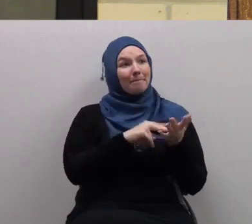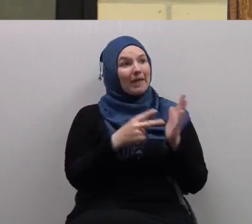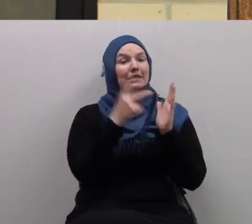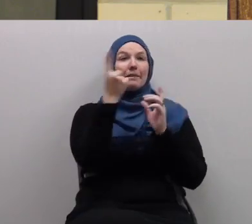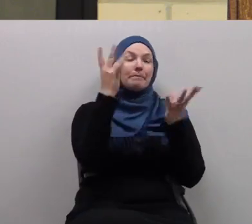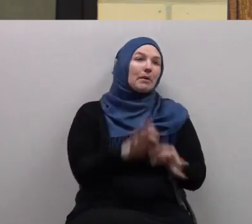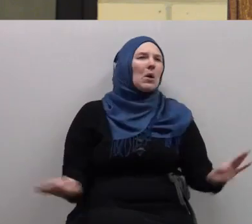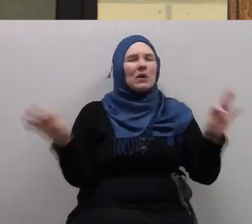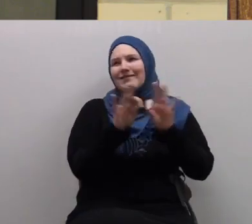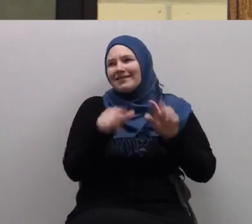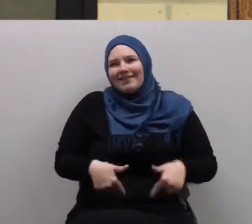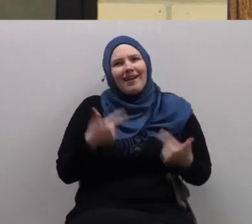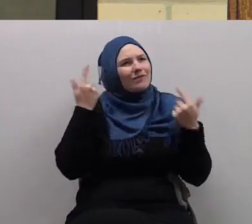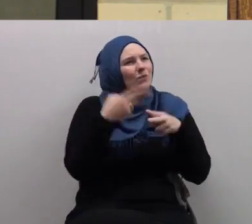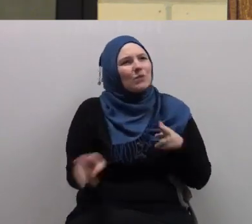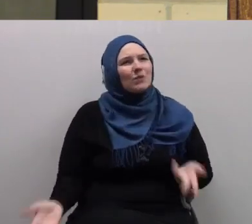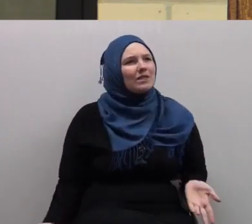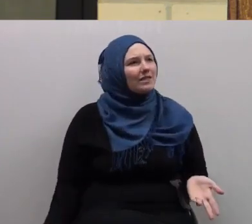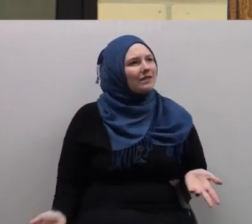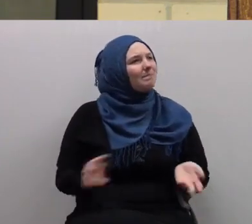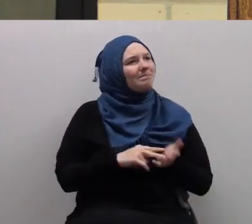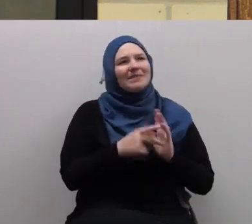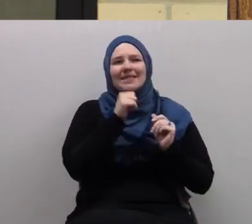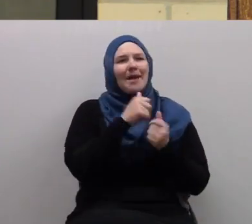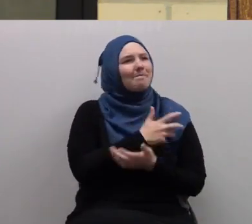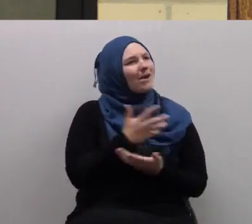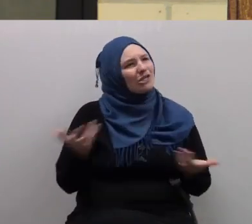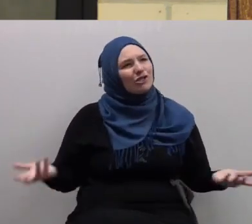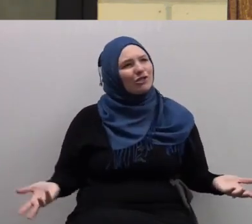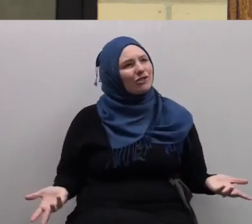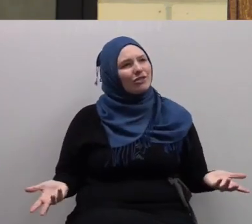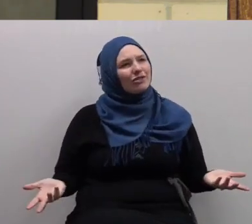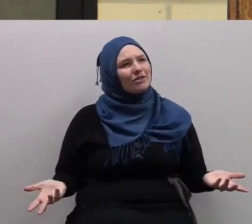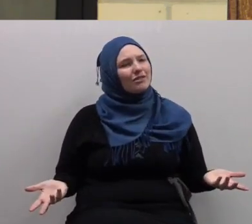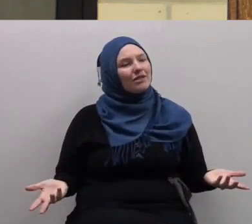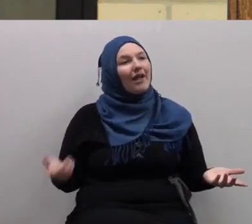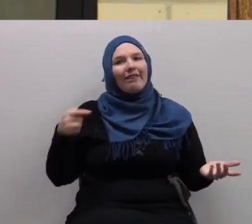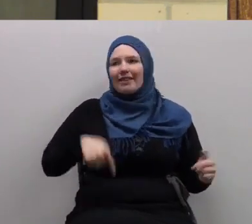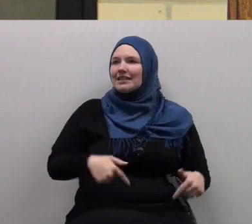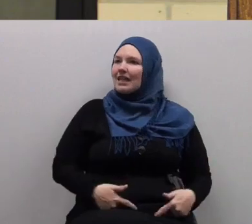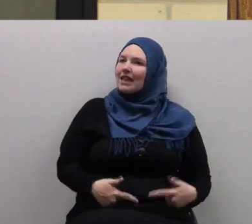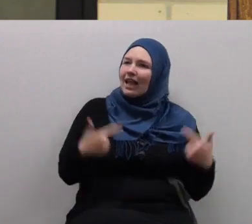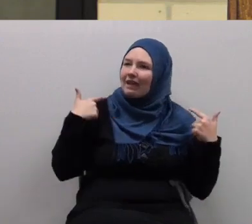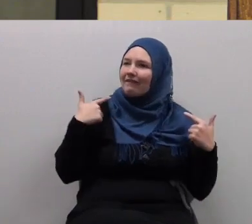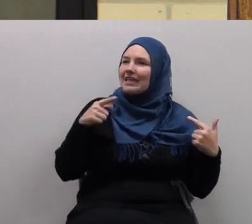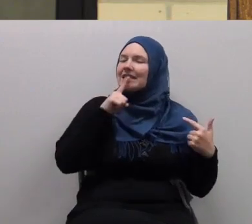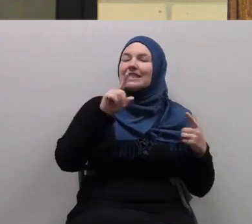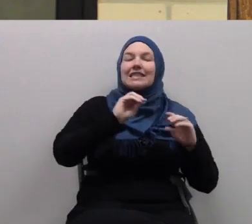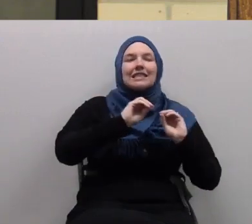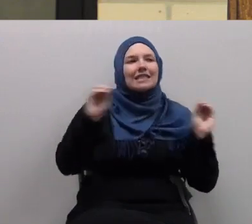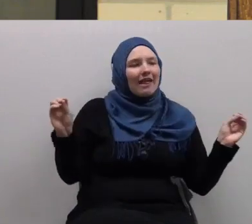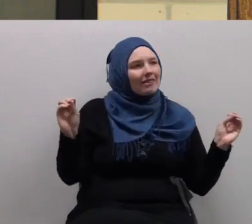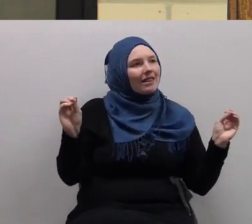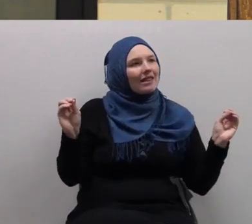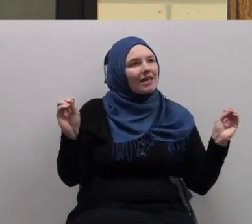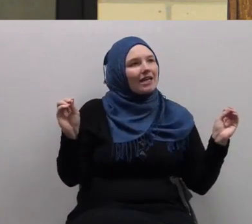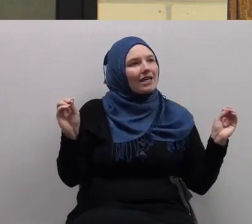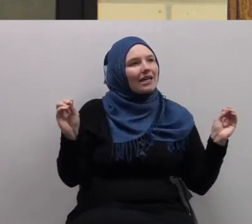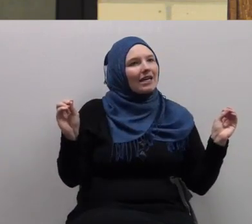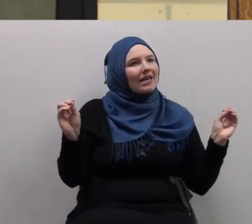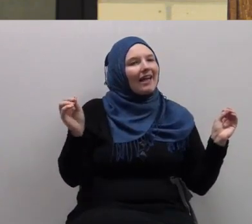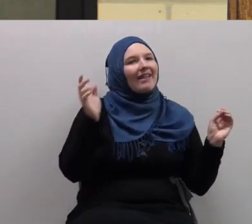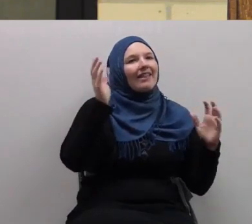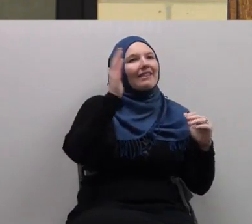الدُّنْيَا لَاعِبٌ وَلَهُ. This life is nothing more